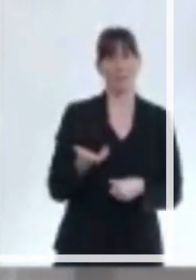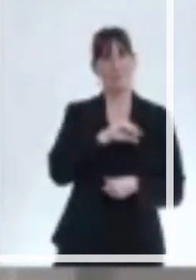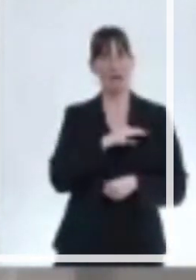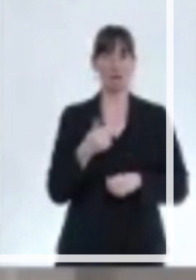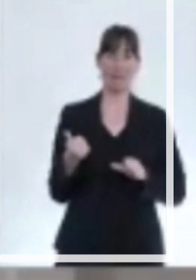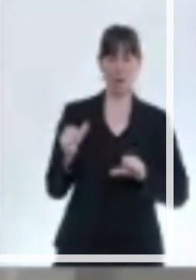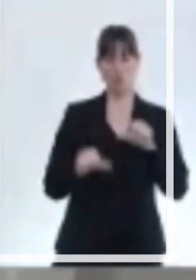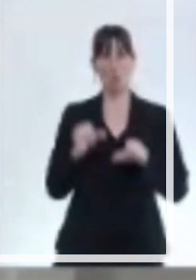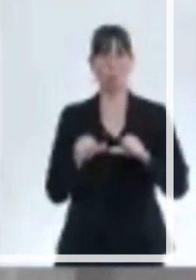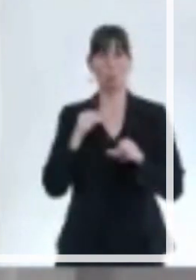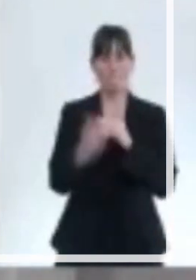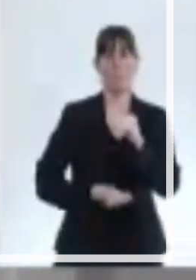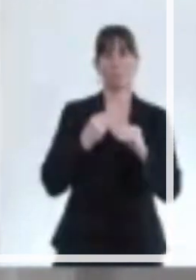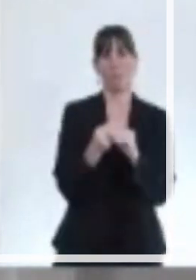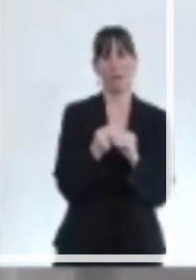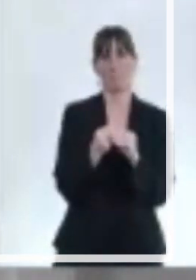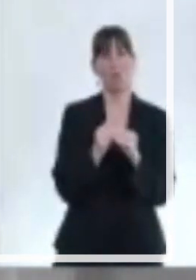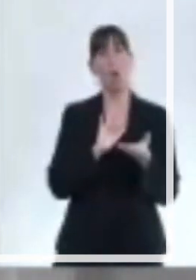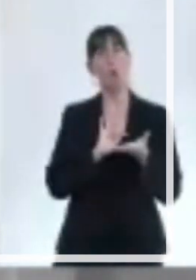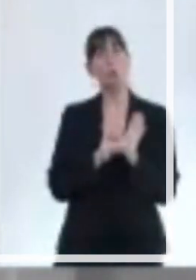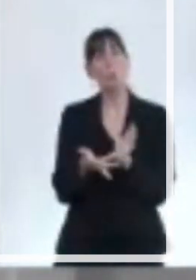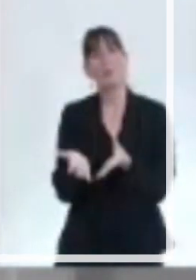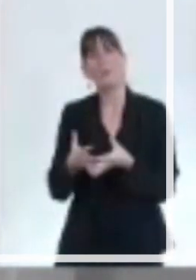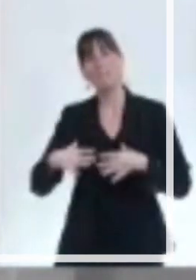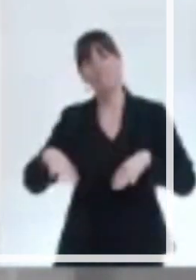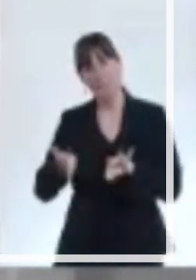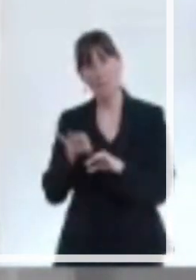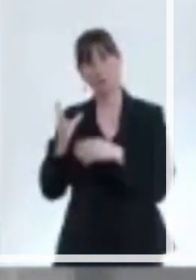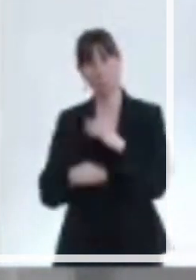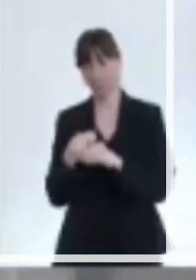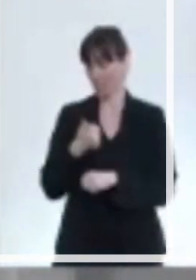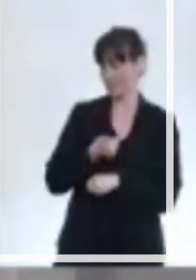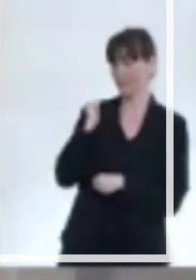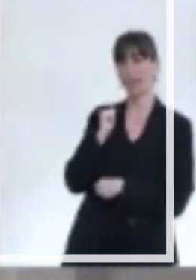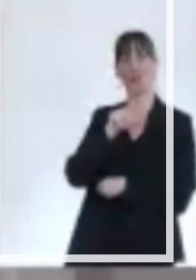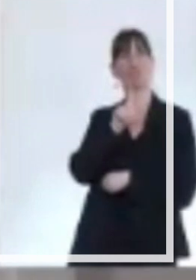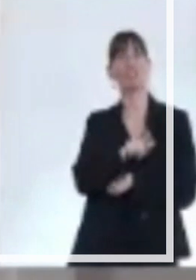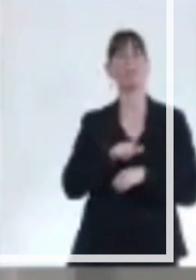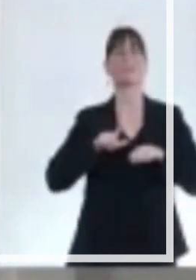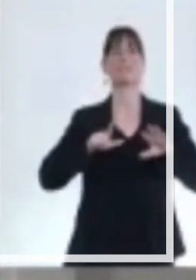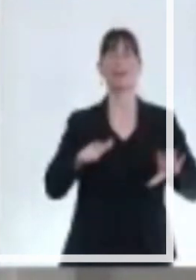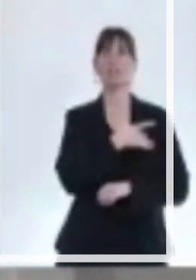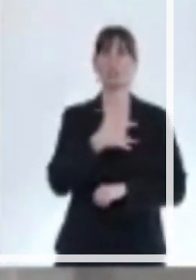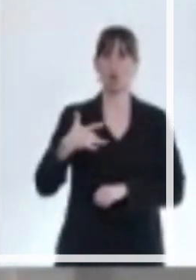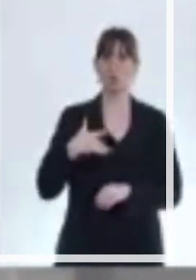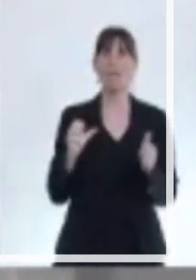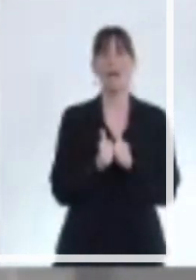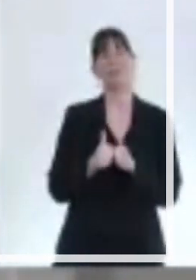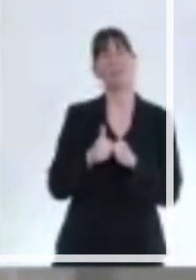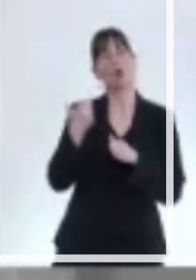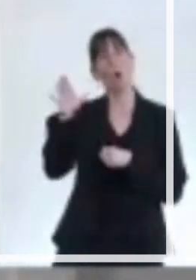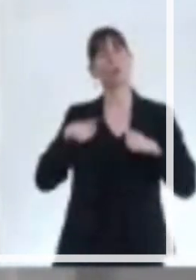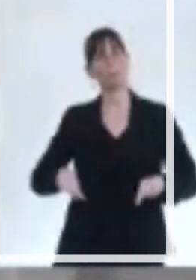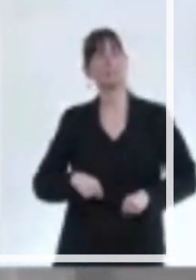pays au monde aucun pays au monde je m'en suis assuré hier lors du g7 santé avec mes homologues y compris les homologues américains japonais